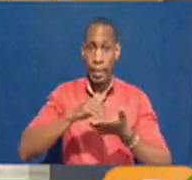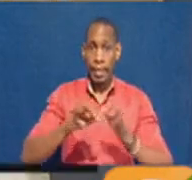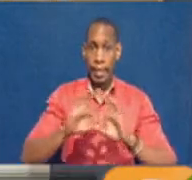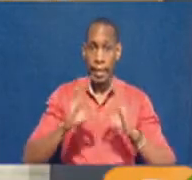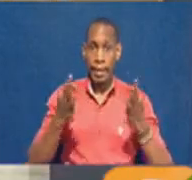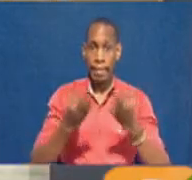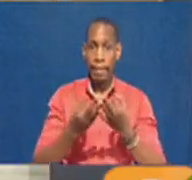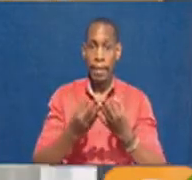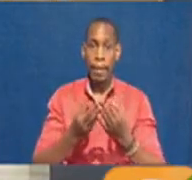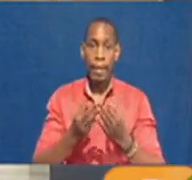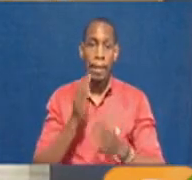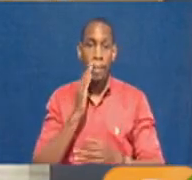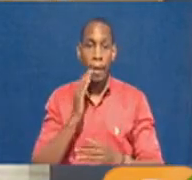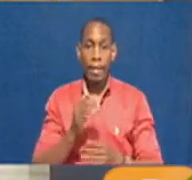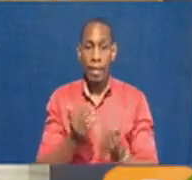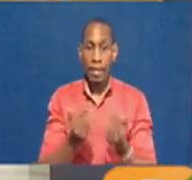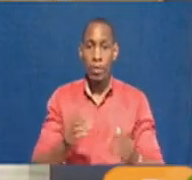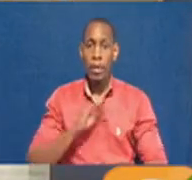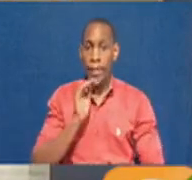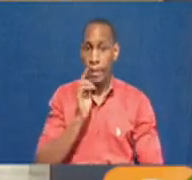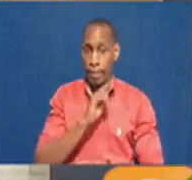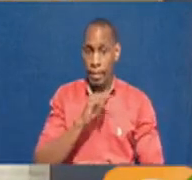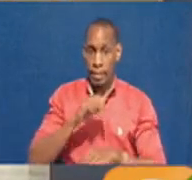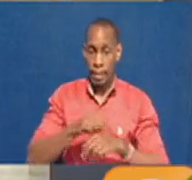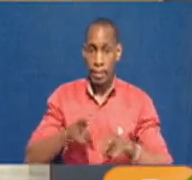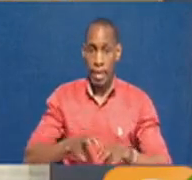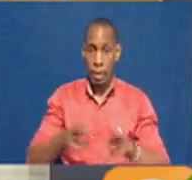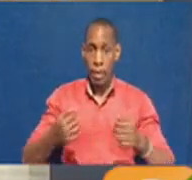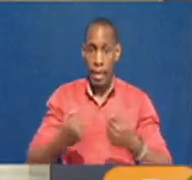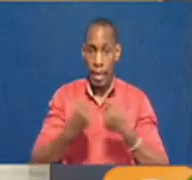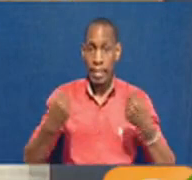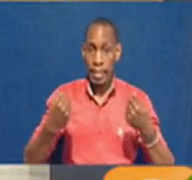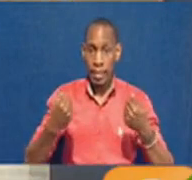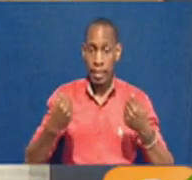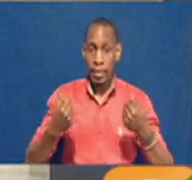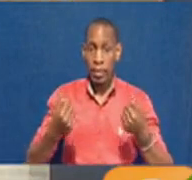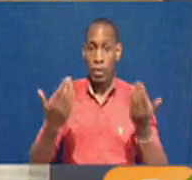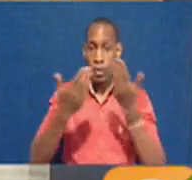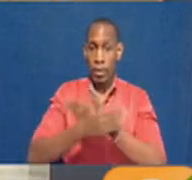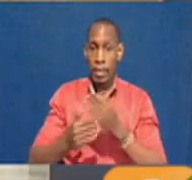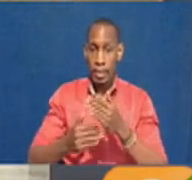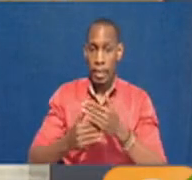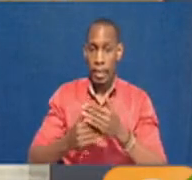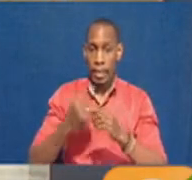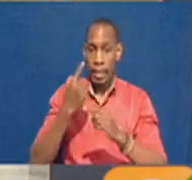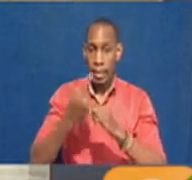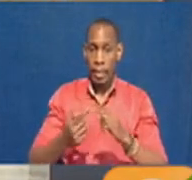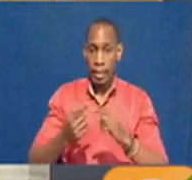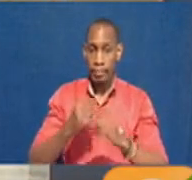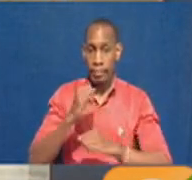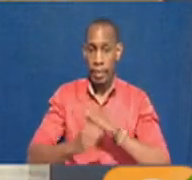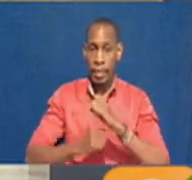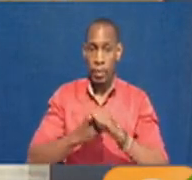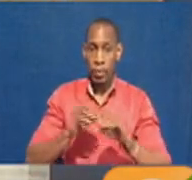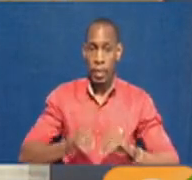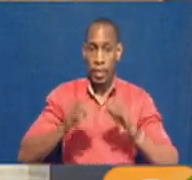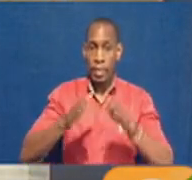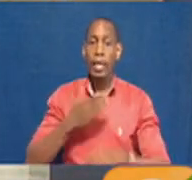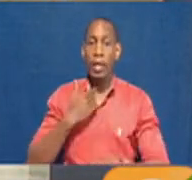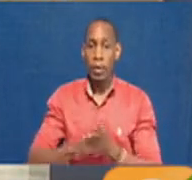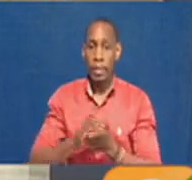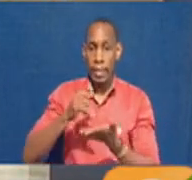Familia ya mama na mwanawe waliopoteza maisha yao katika ajali ya barabarani usiku wa kuvuka mwaka eneo la Kitengela wameitaka